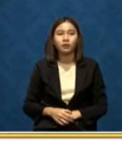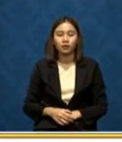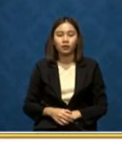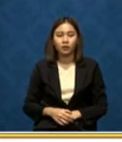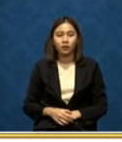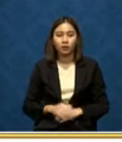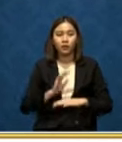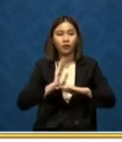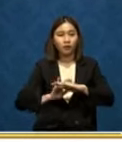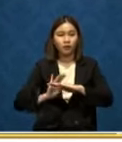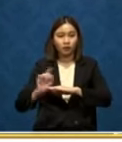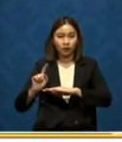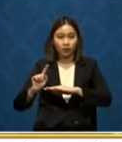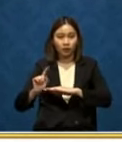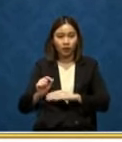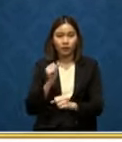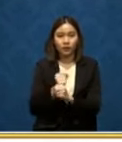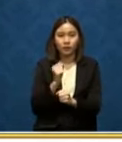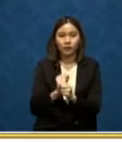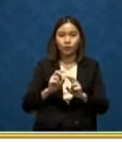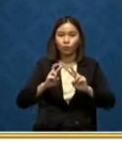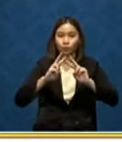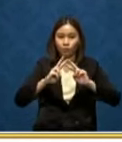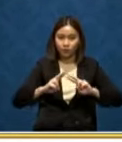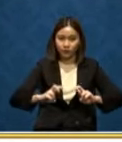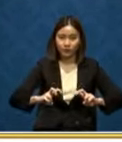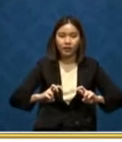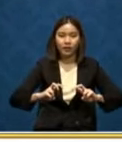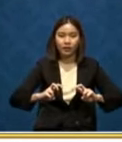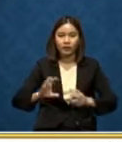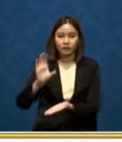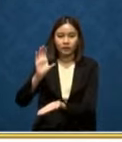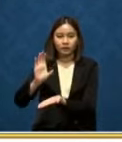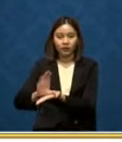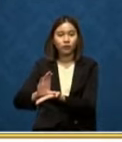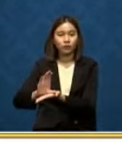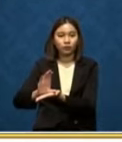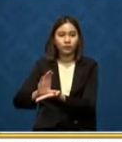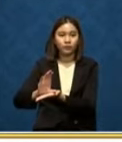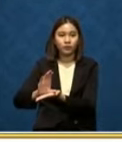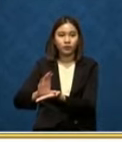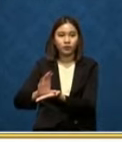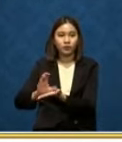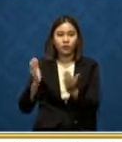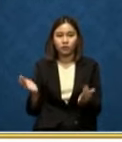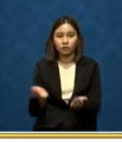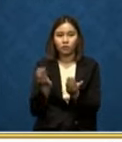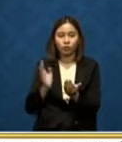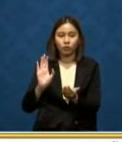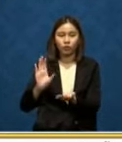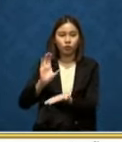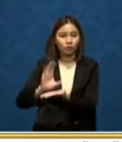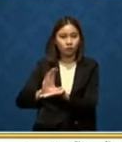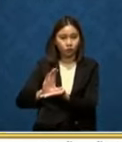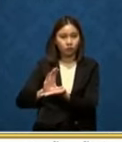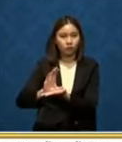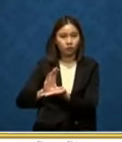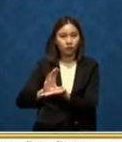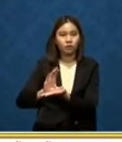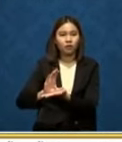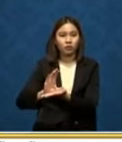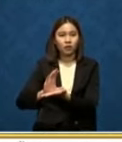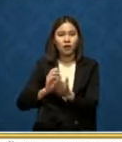คือว่างานวิจัยที่ได้ใช้งบประมาณโดยการสนับสนุนของกองทุนนั้นได้ถูก